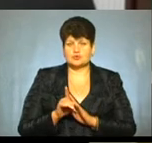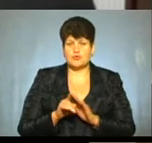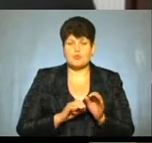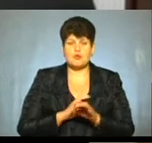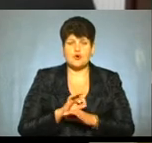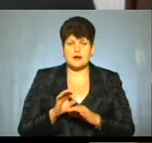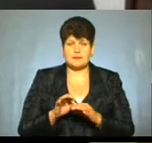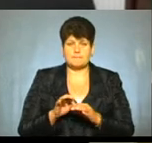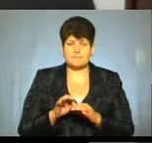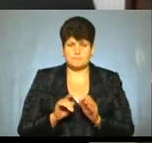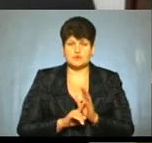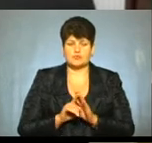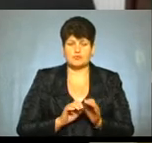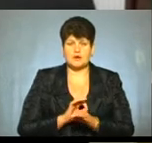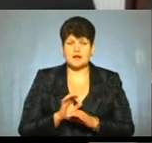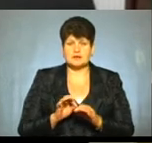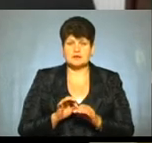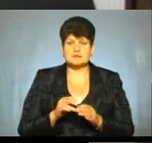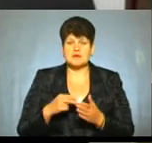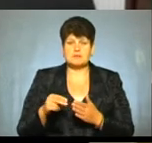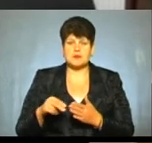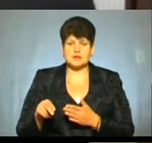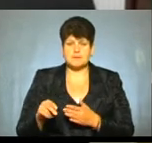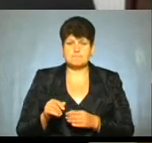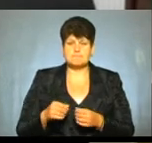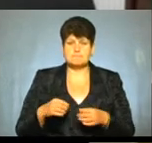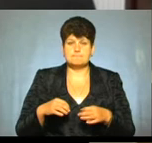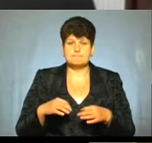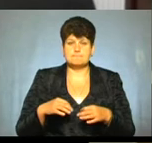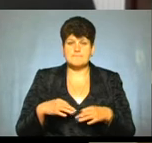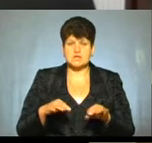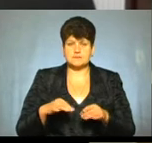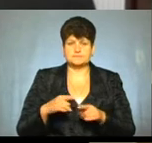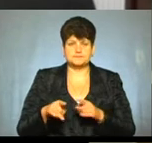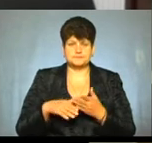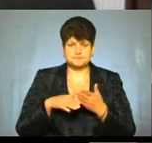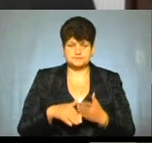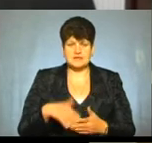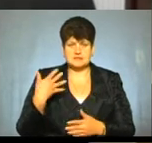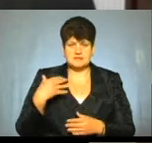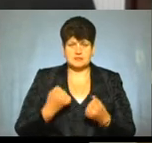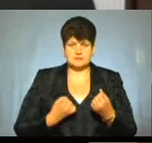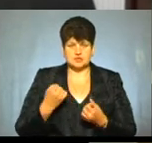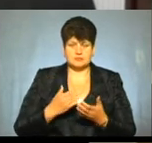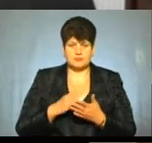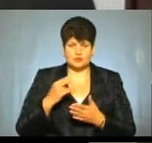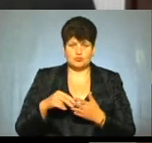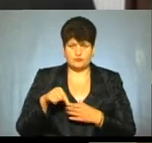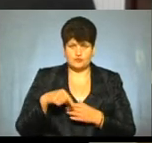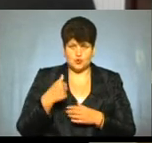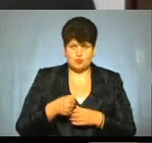започатковано проєкт, пілотні проєкти, пов'язані з придбанням машин екстреної медичної допомоги. Це 50 машин має бути